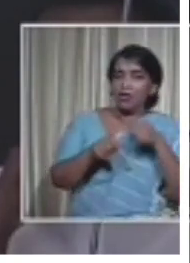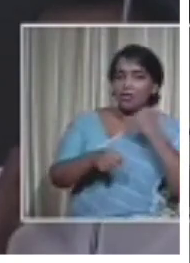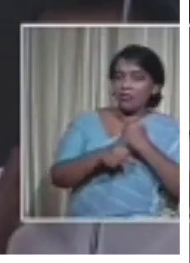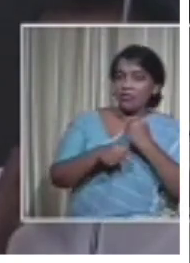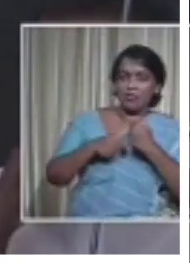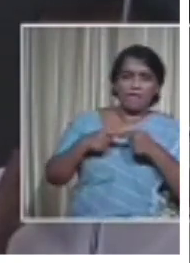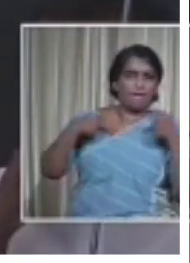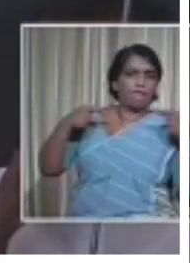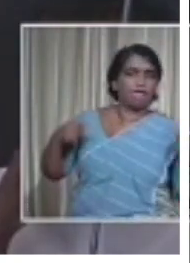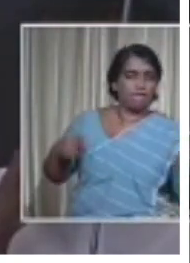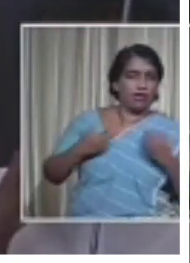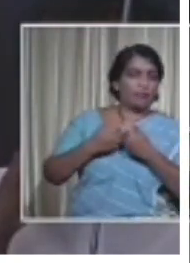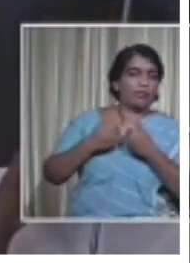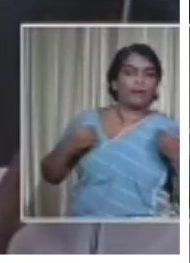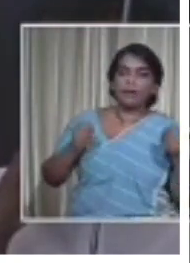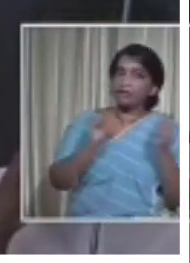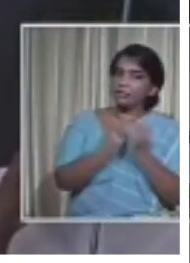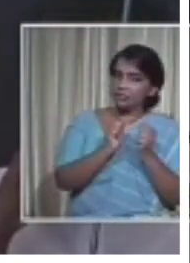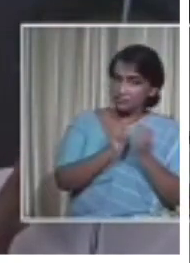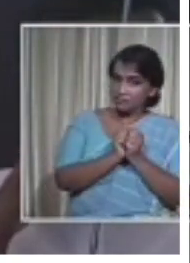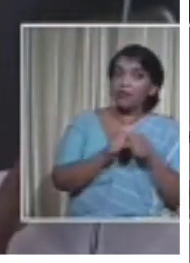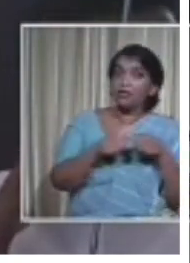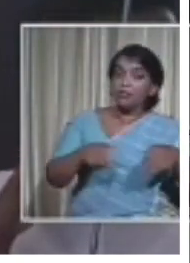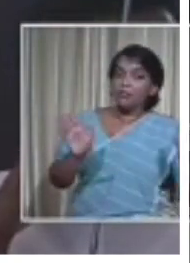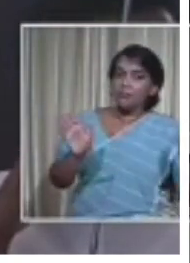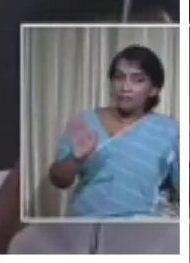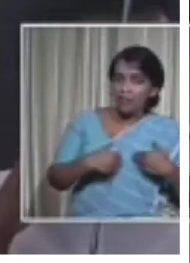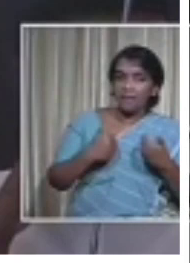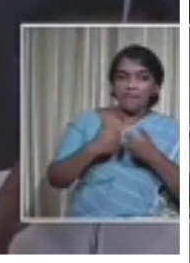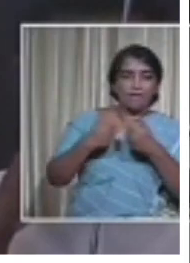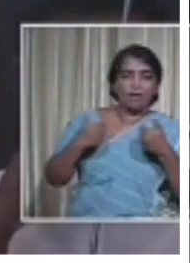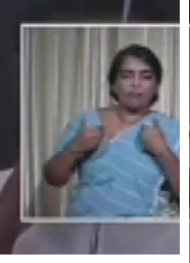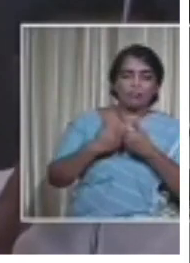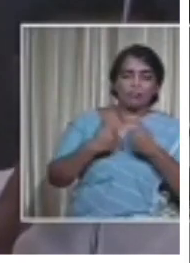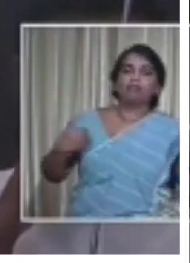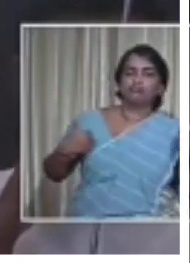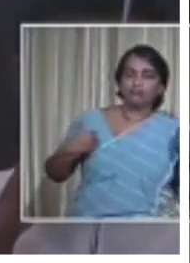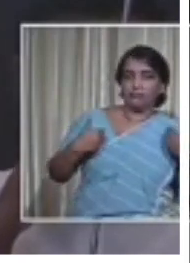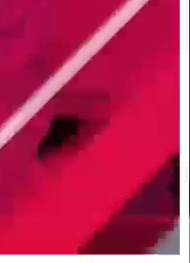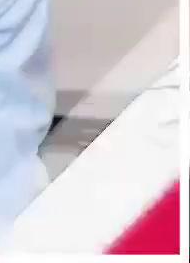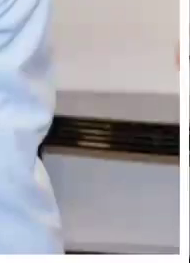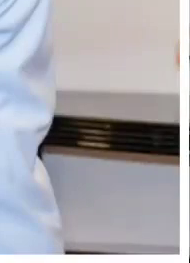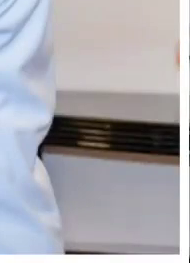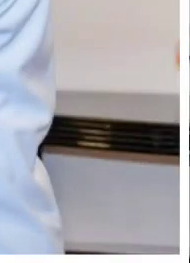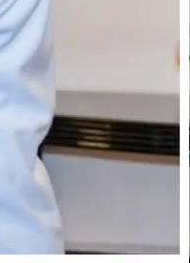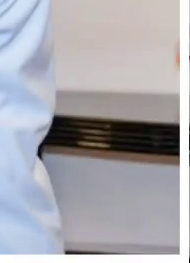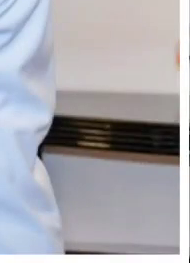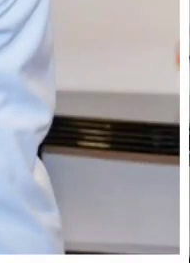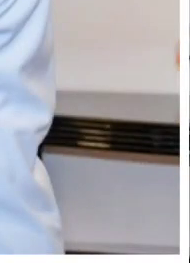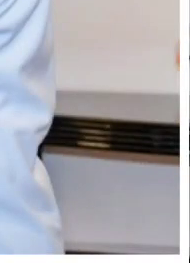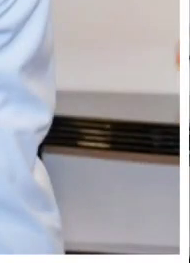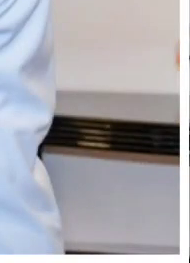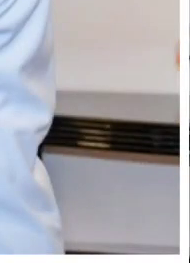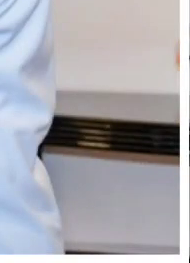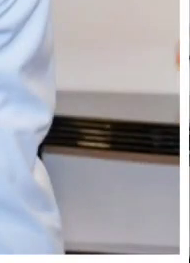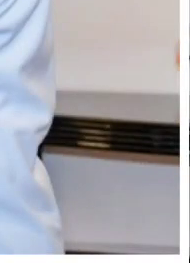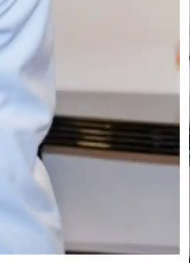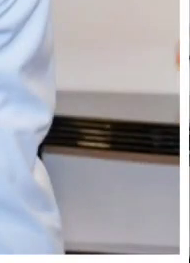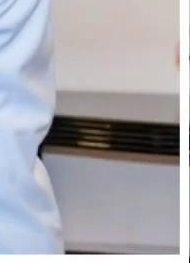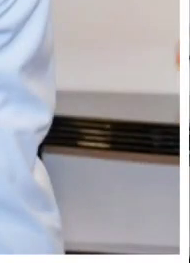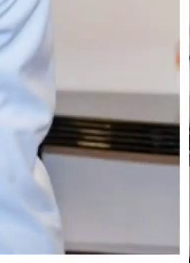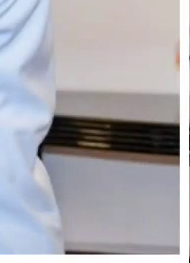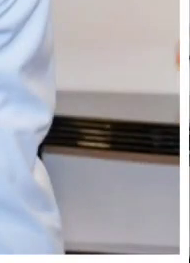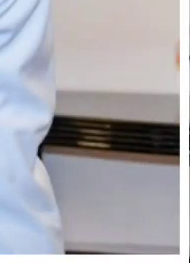போலவே தொடர்ந்து சுயாதீனமாக செயற்படுவதற்கு தீர்மானித்துள்ளோம் என்று அவர் தெரிவித்தார். பதவியை ராஜினாமா செய்துள்ள